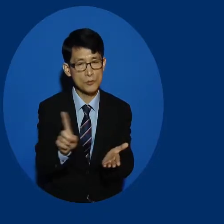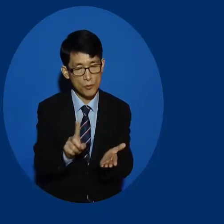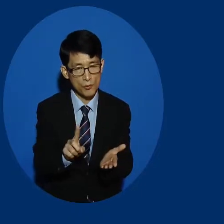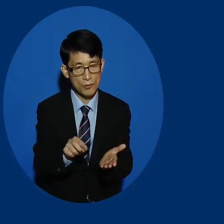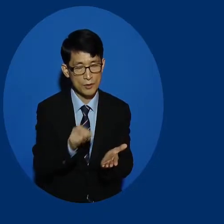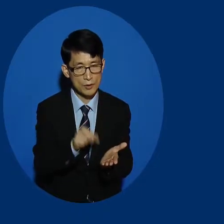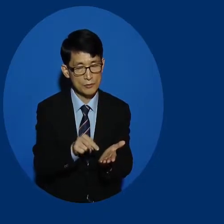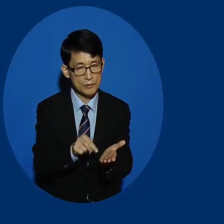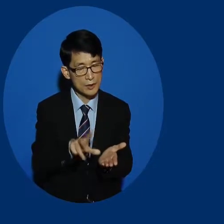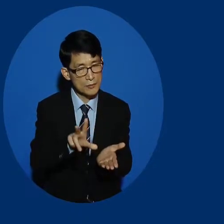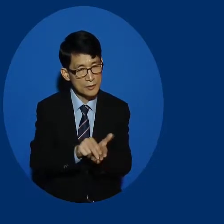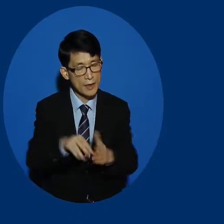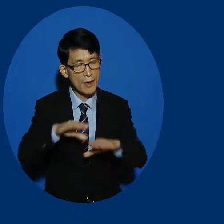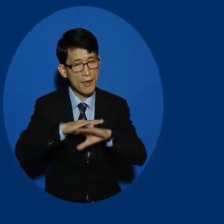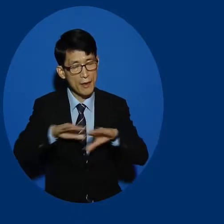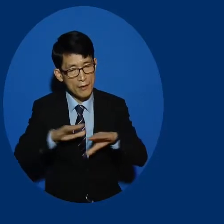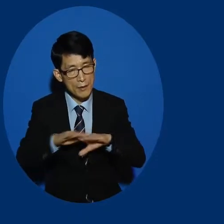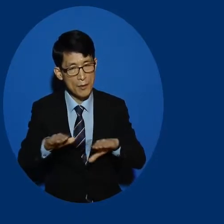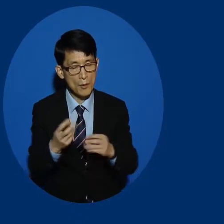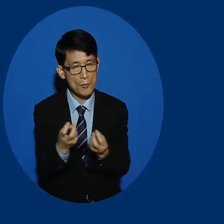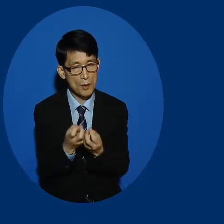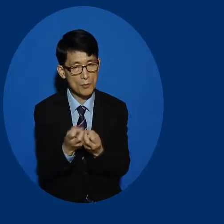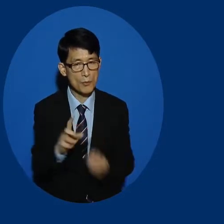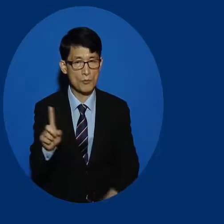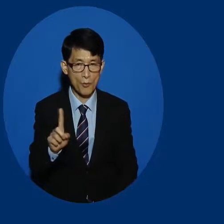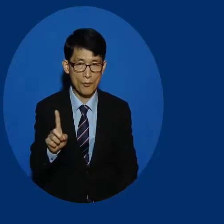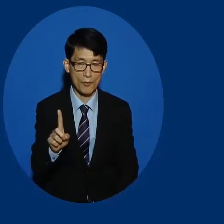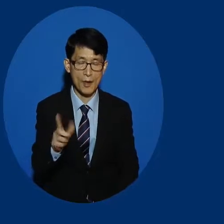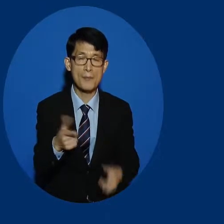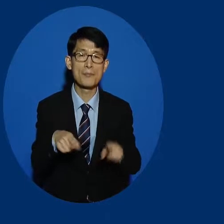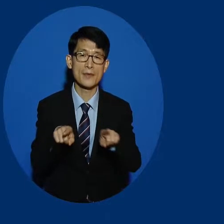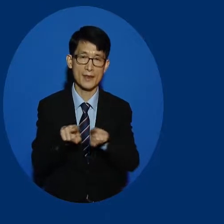과제가 무엇인지 좀 진단해 보고자 합니다.